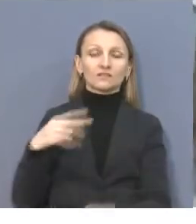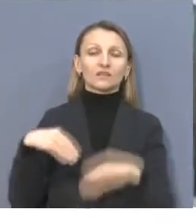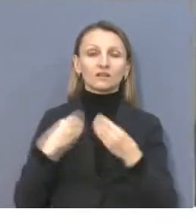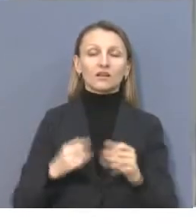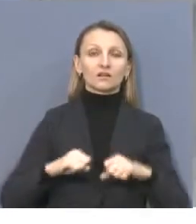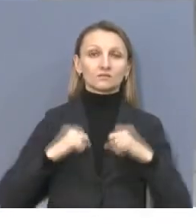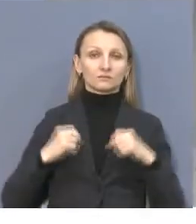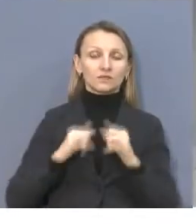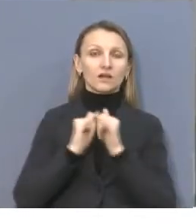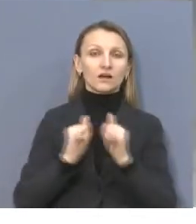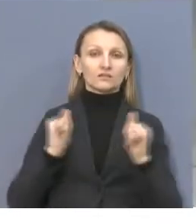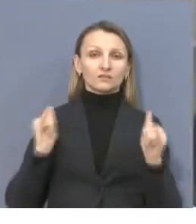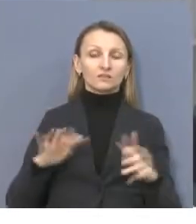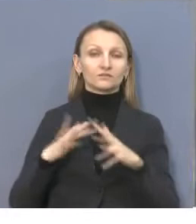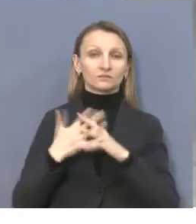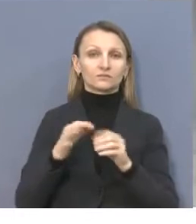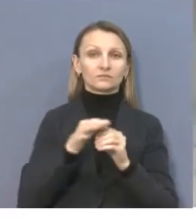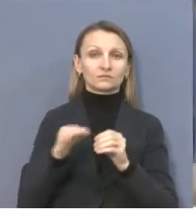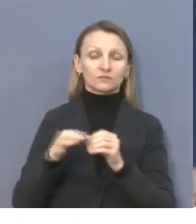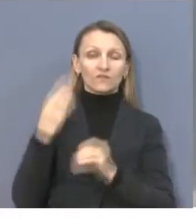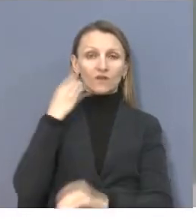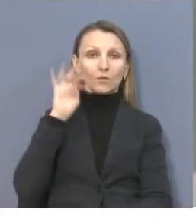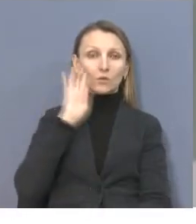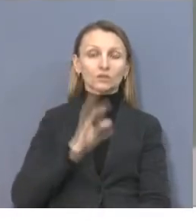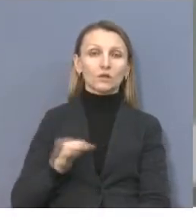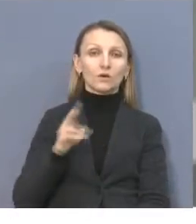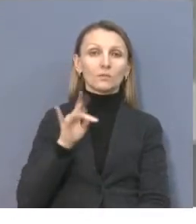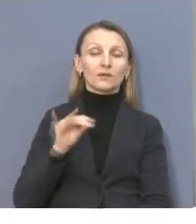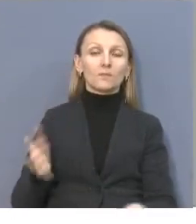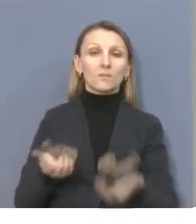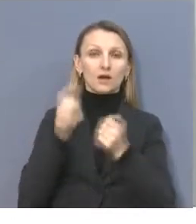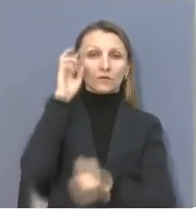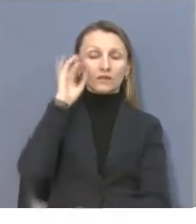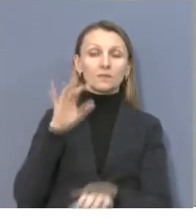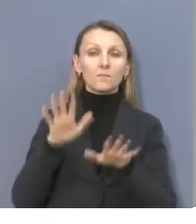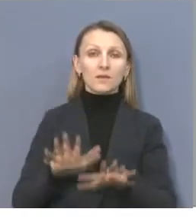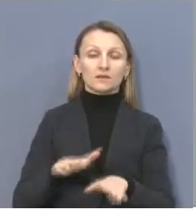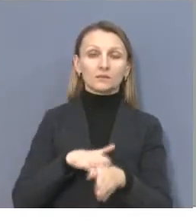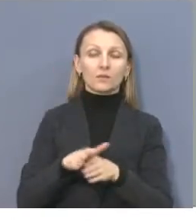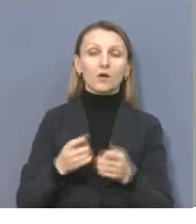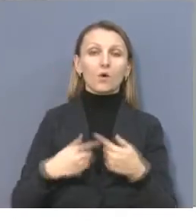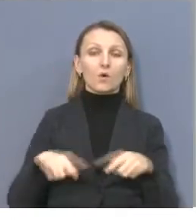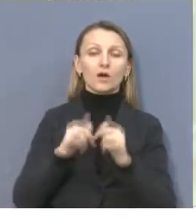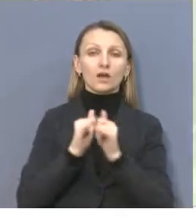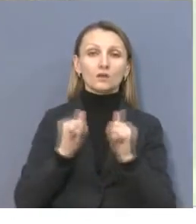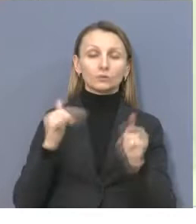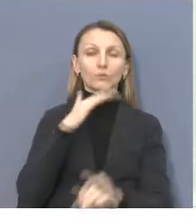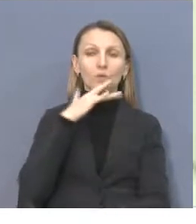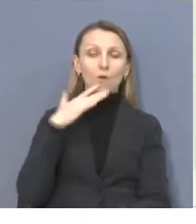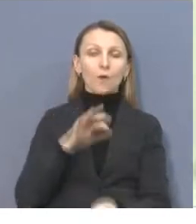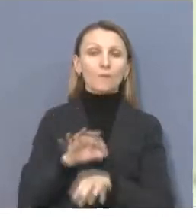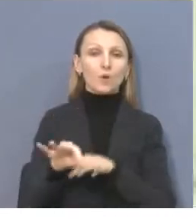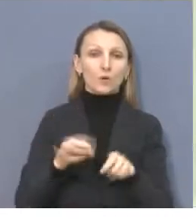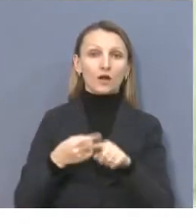дальнейшему развитию населенных пунктов в районах акмолинской области при поддержке государства и местных исполнительных органов реализуются многочисленные проекты